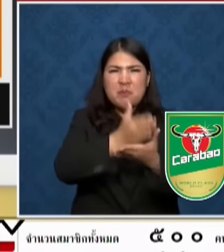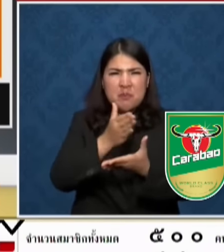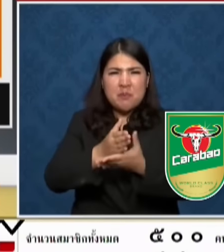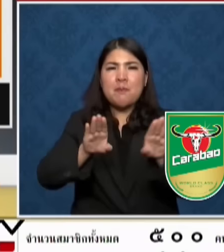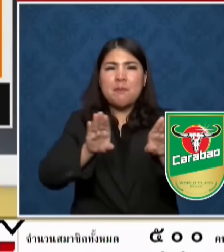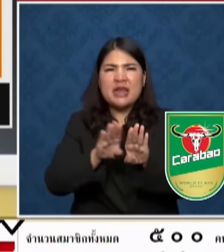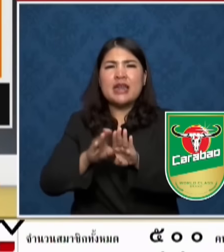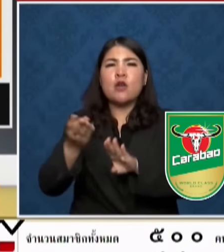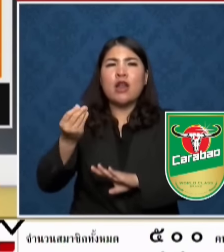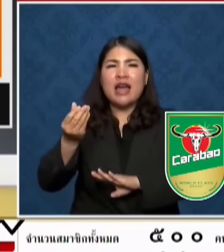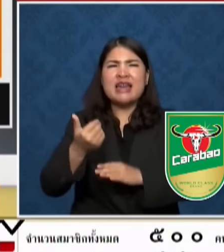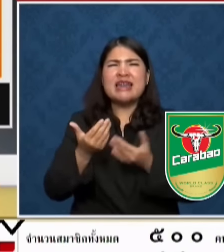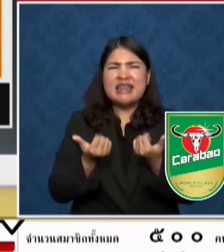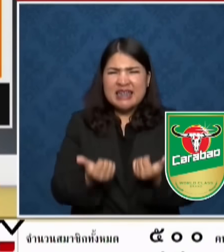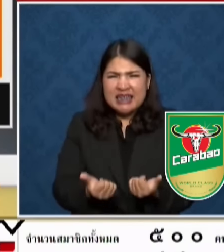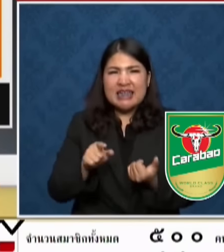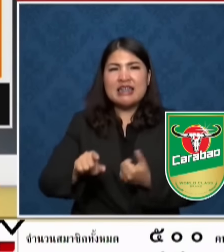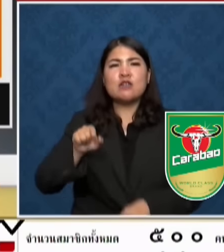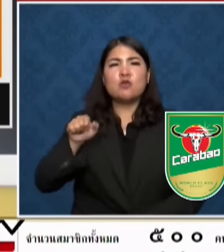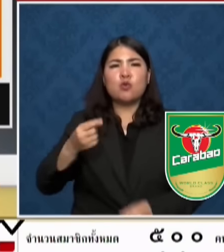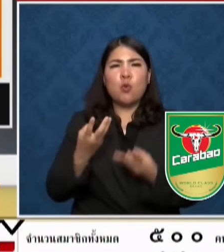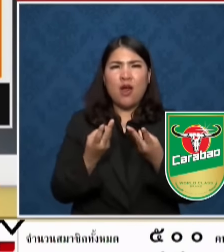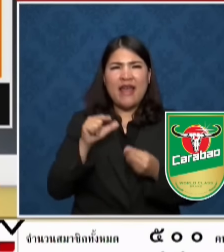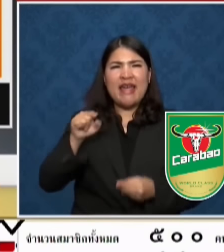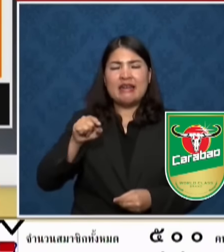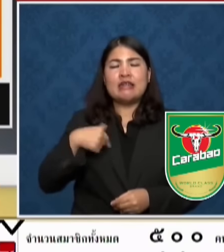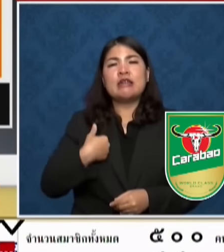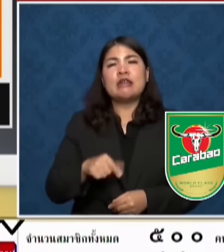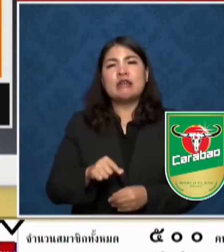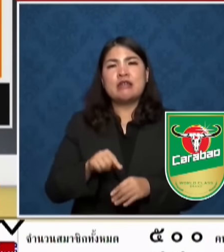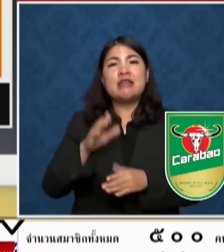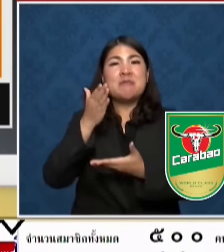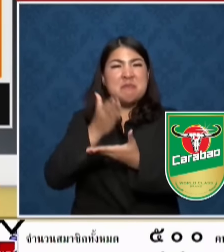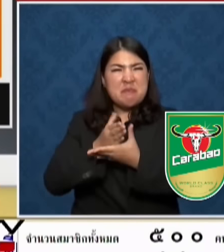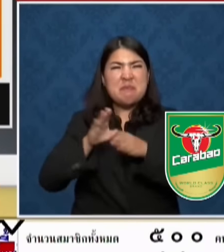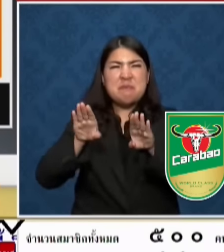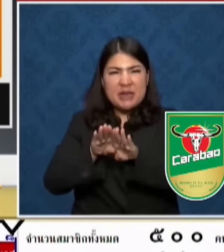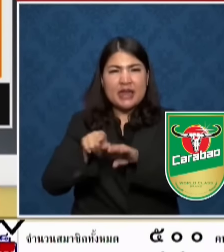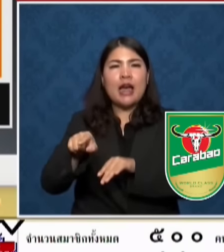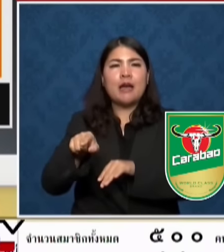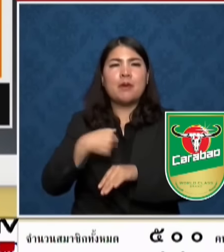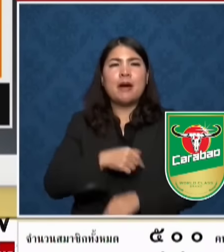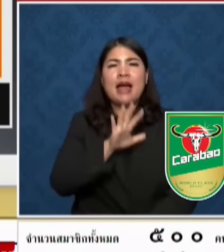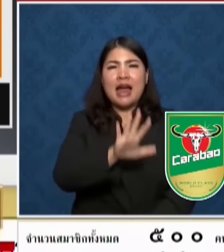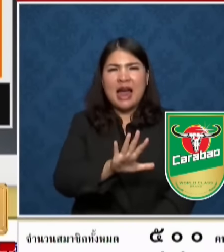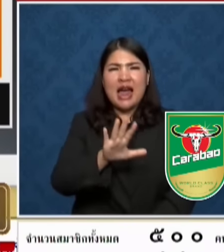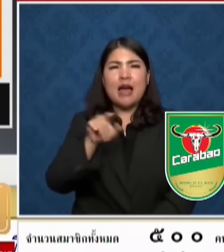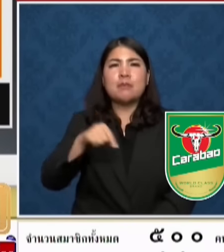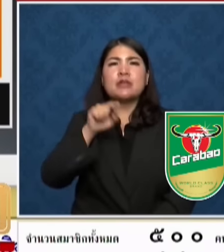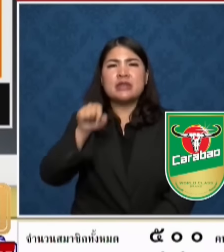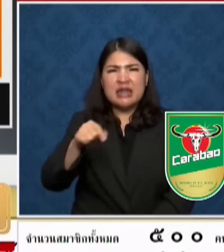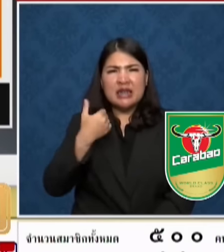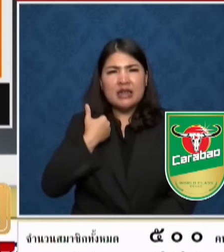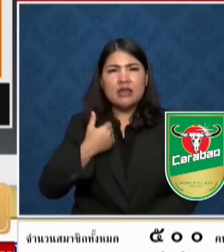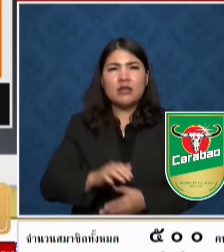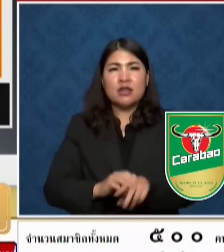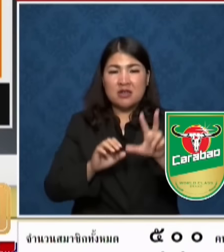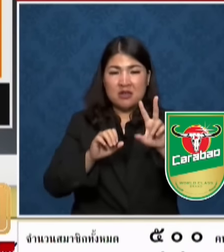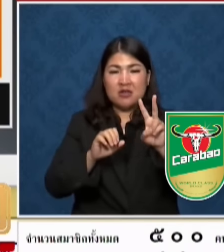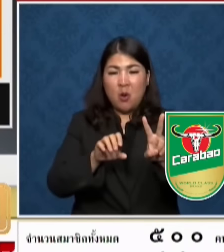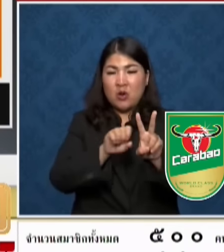ร่นี่คือตัวเลขที่อายัดได้ค่ะ 5% เพียงหมื่นกว่าบัญชีจาก 250,000 บั